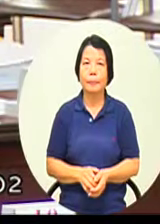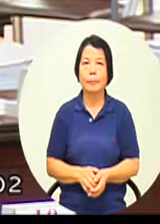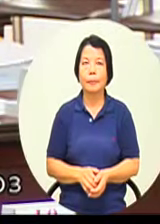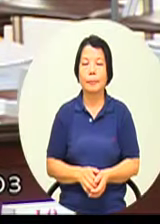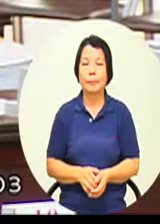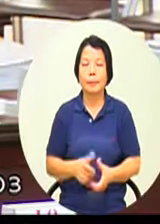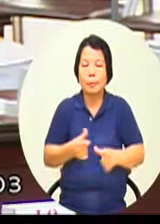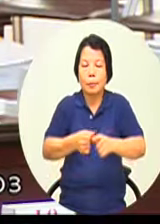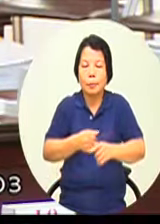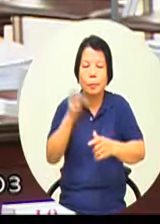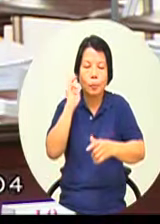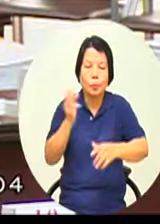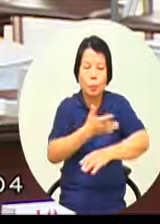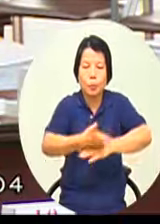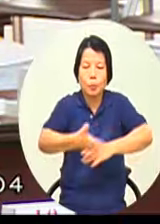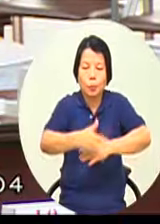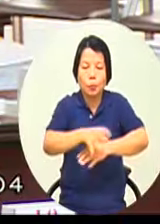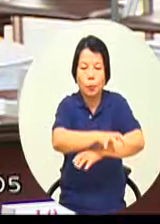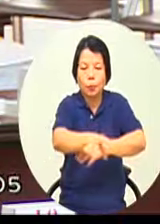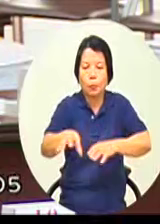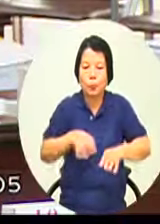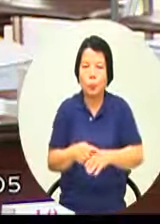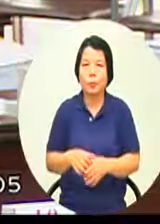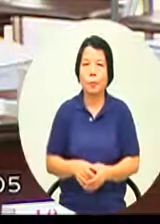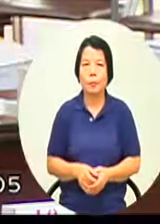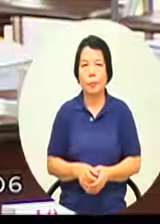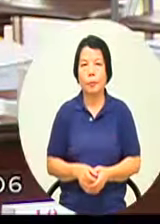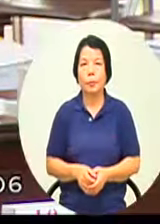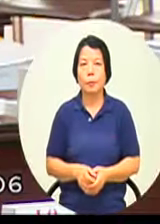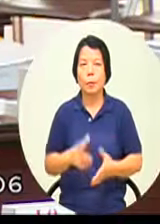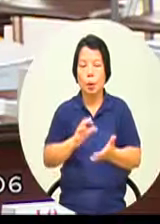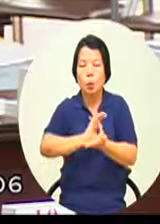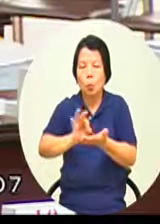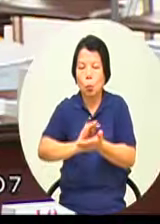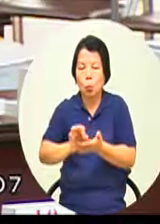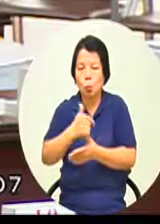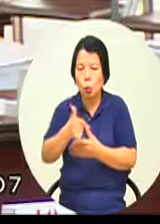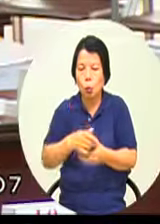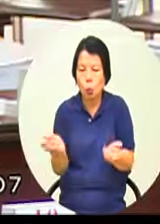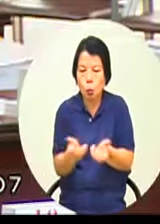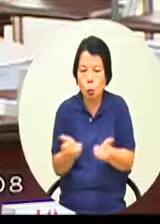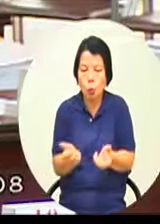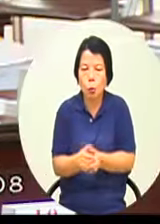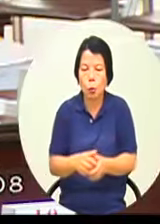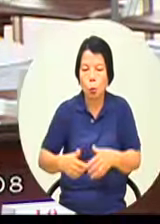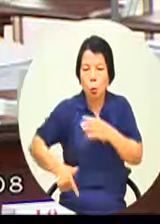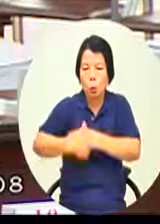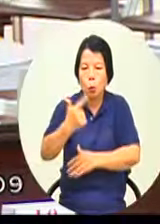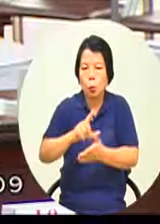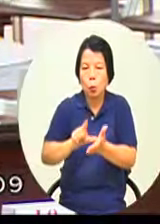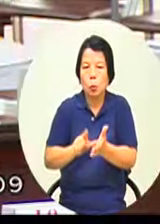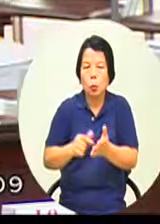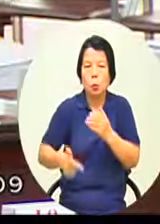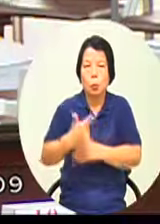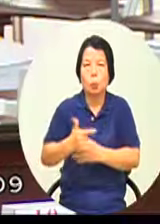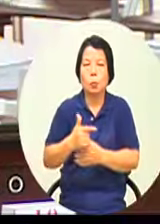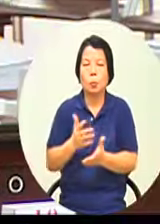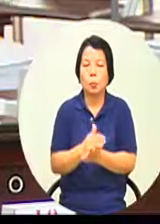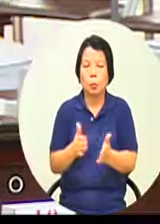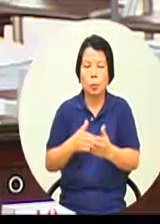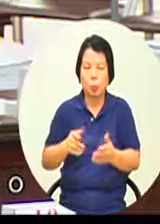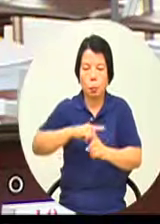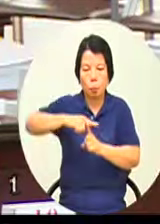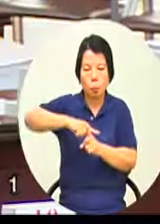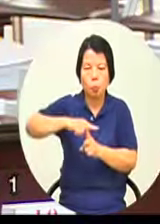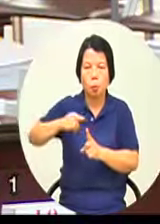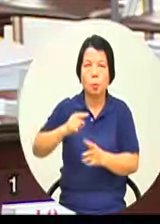排水对不对？吼，就是讲这方面的咱的两科对不对？吼，用料、真正速度各方面的嘞，拢达到吼，咱这个水准的拢达